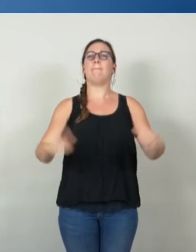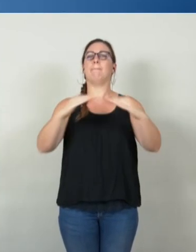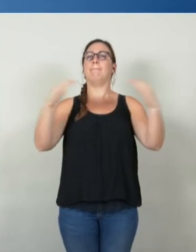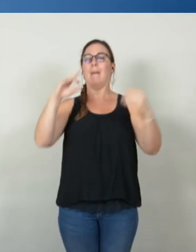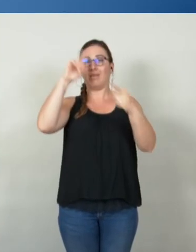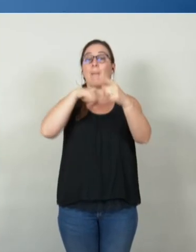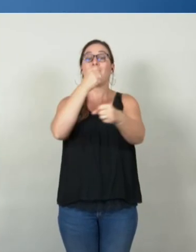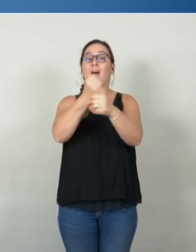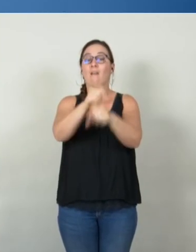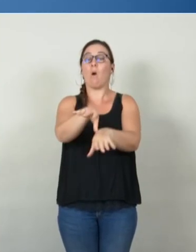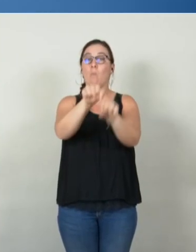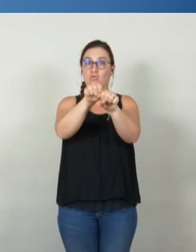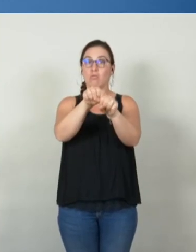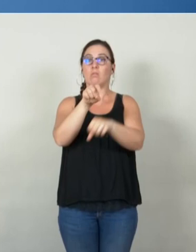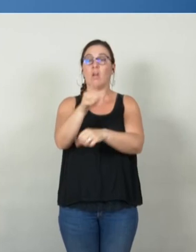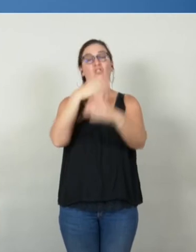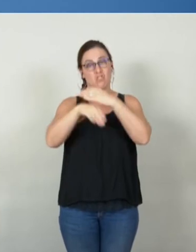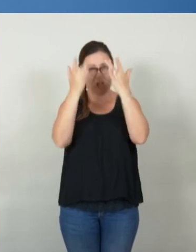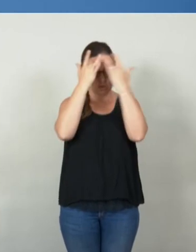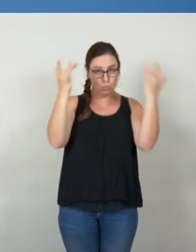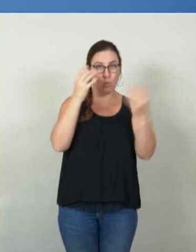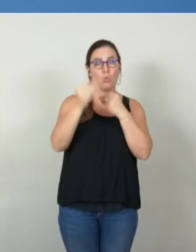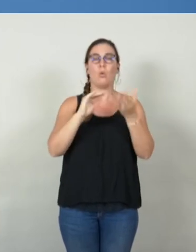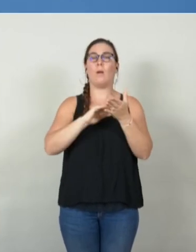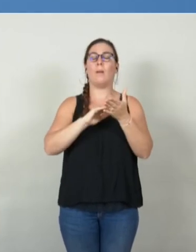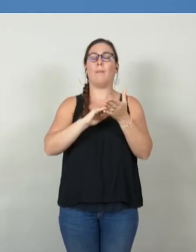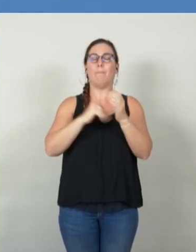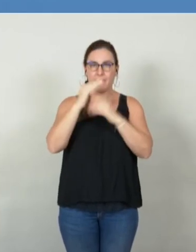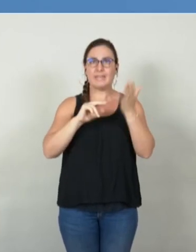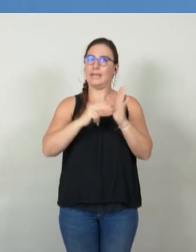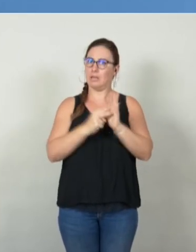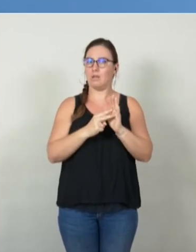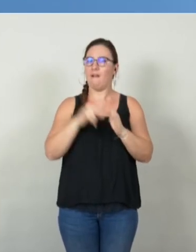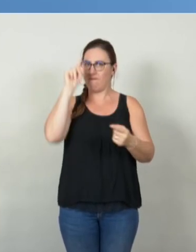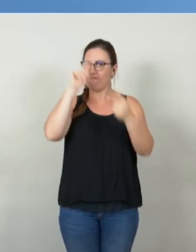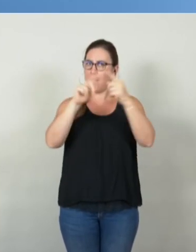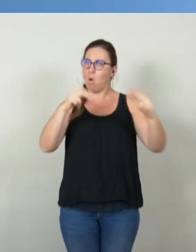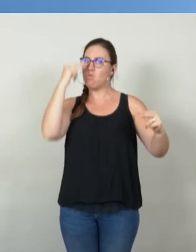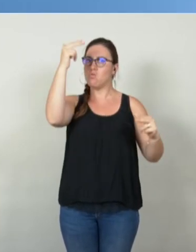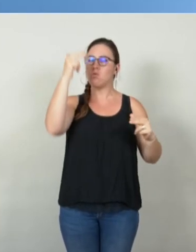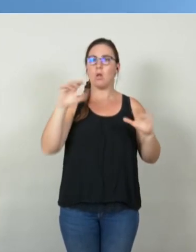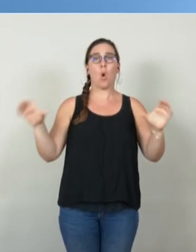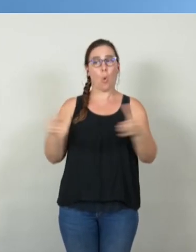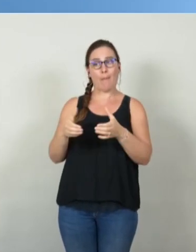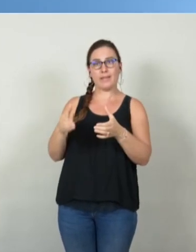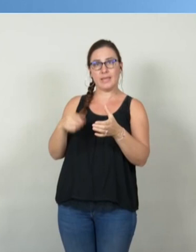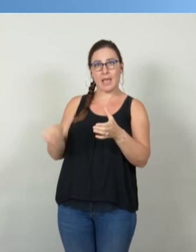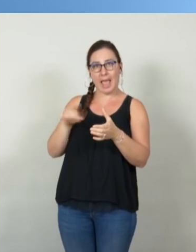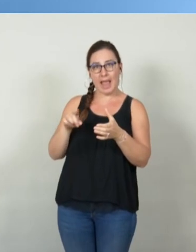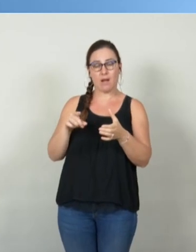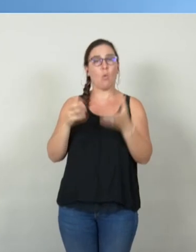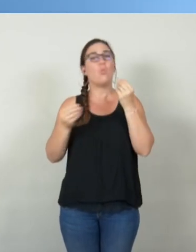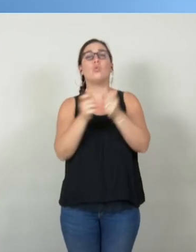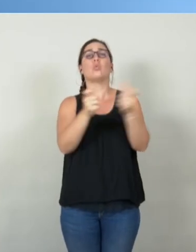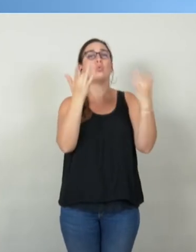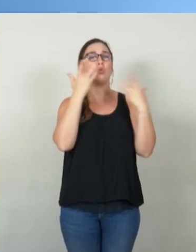matière d'emploi en particulier dans la culture et dans les métiers techniques est un enjeu majeur et si les compagnies jugent pertinents ou